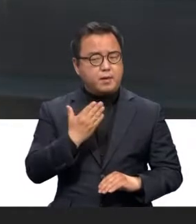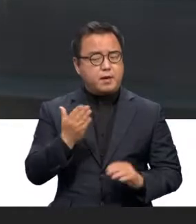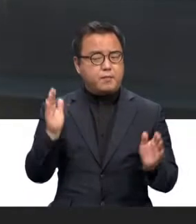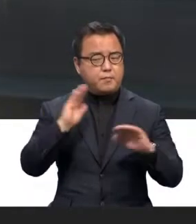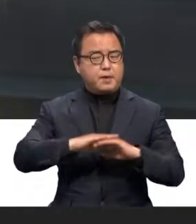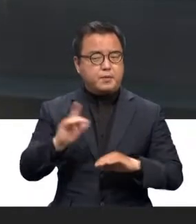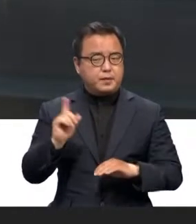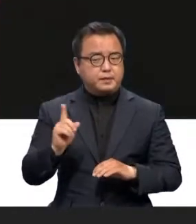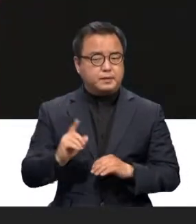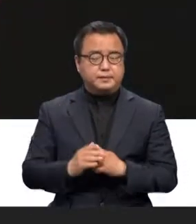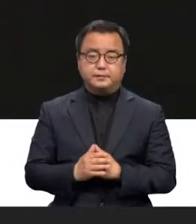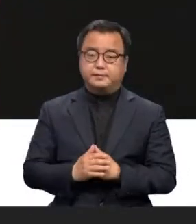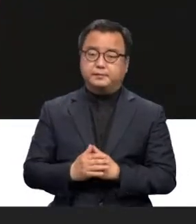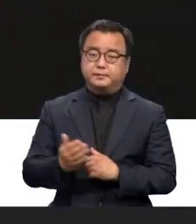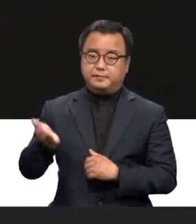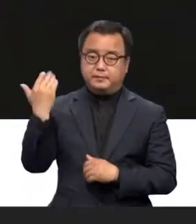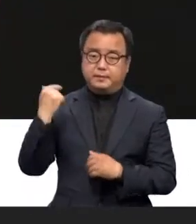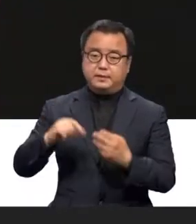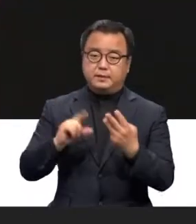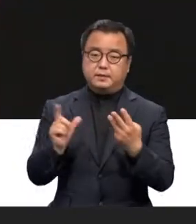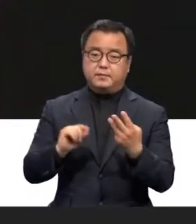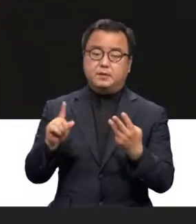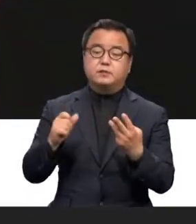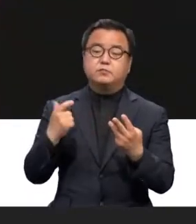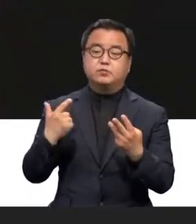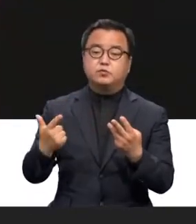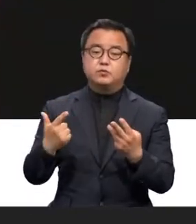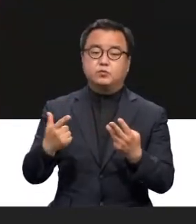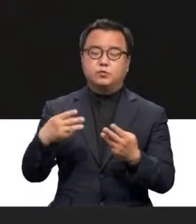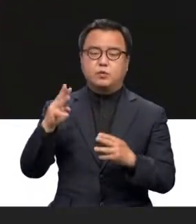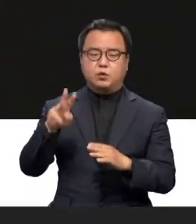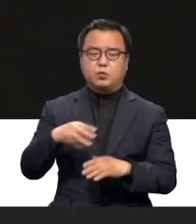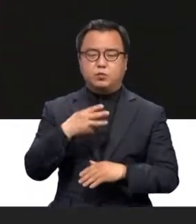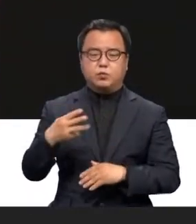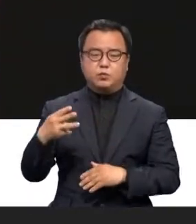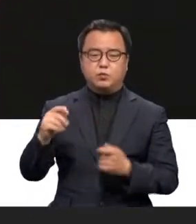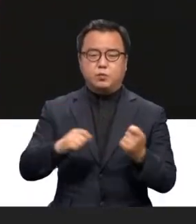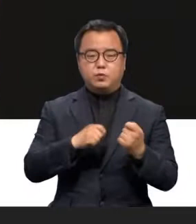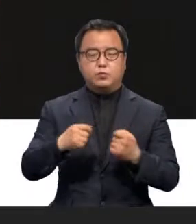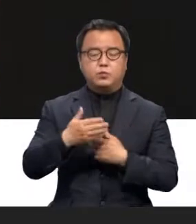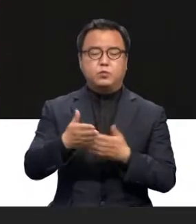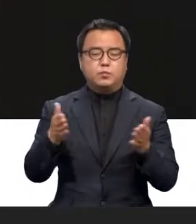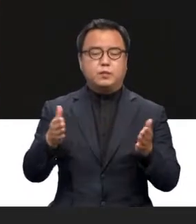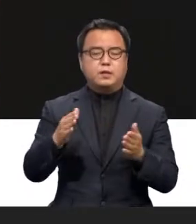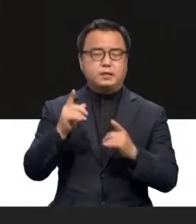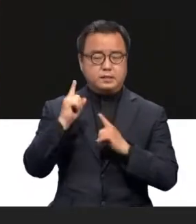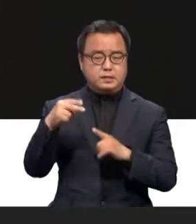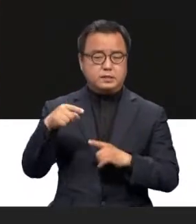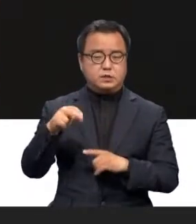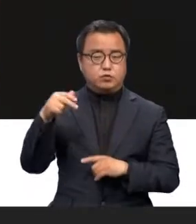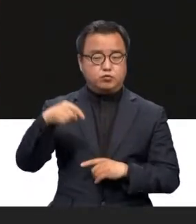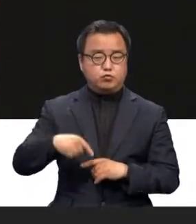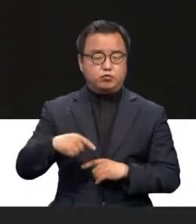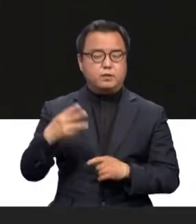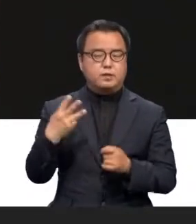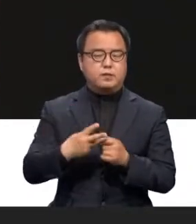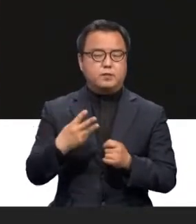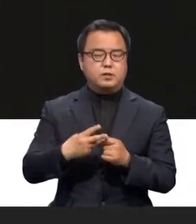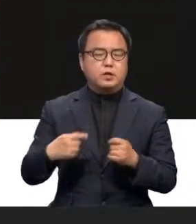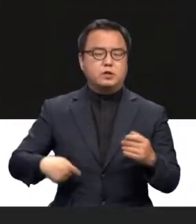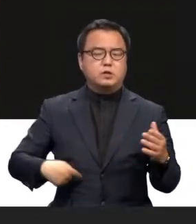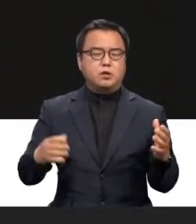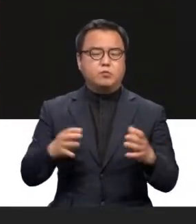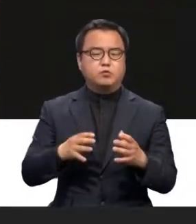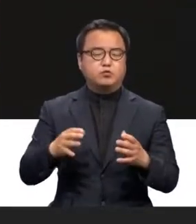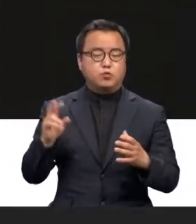네. 지난 3월 16일 롯데 콘서트홀에서 이성주의 세 번째 베토벤 시리즈 협주곡의 밤이라는 공연이